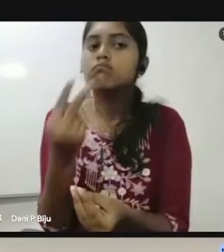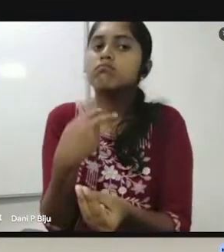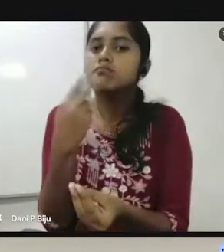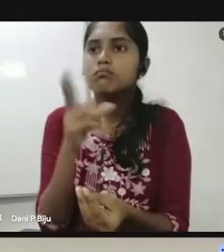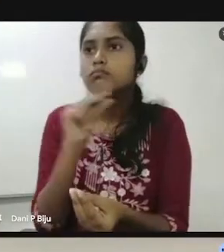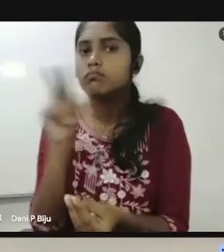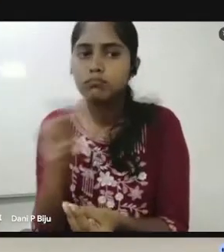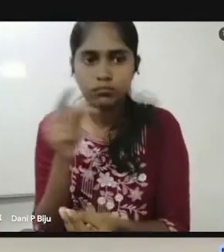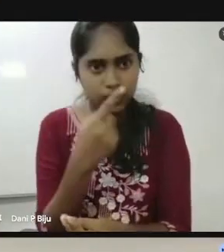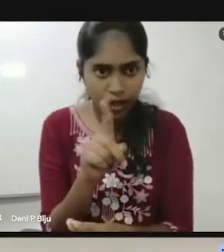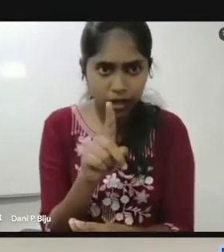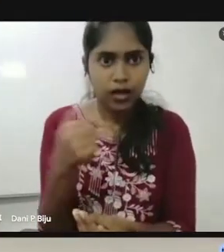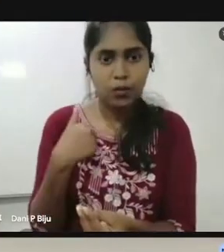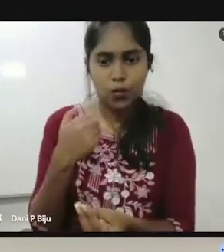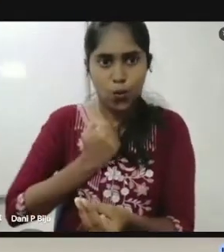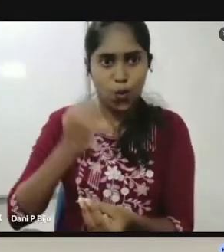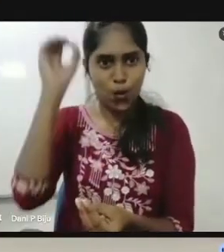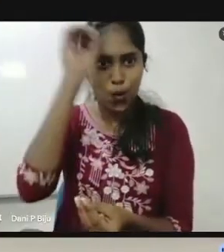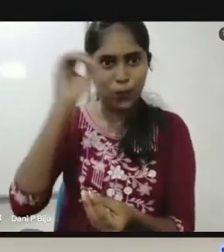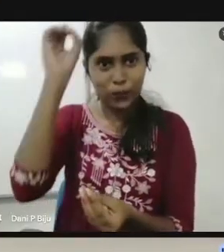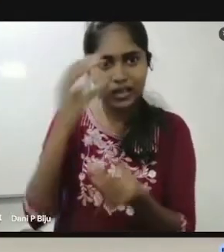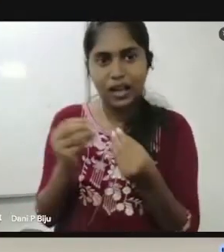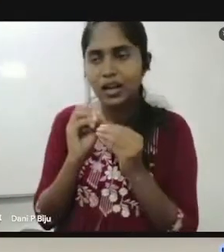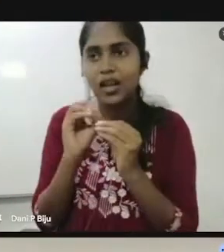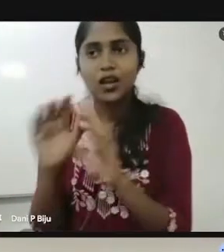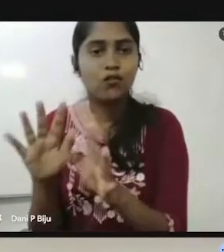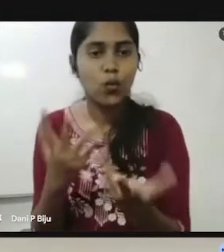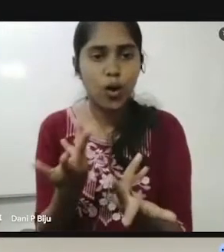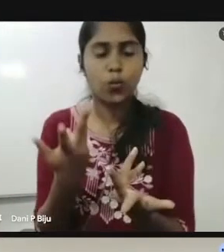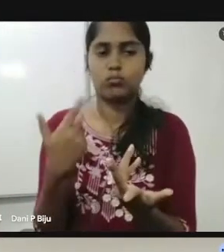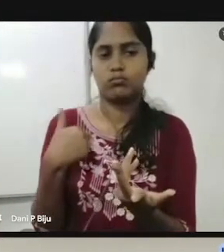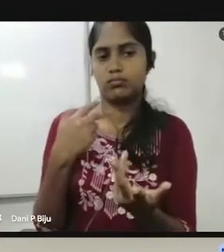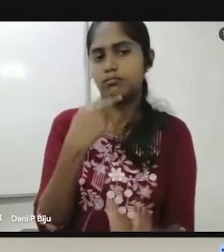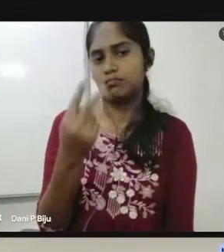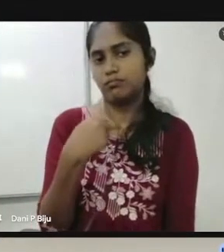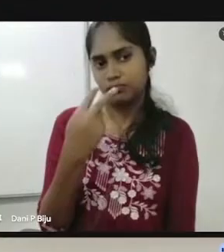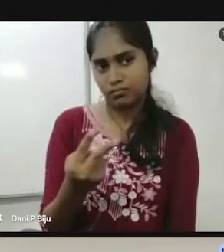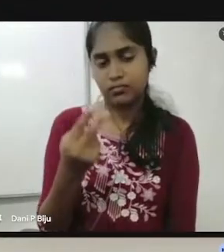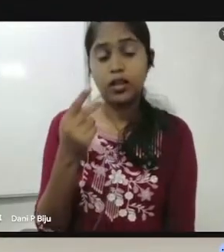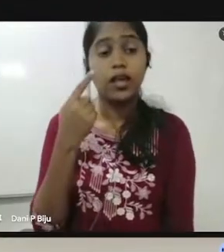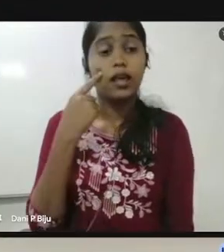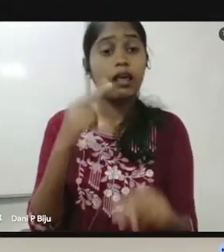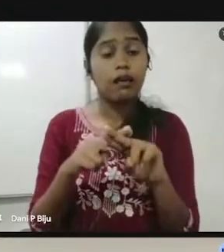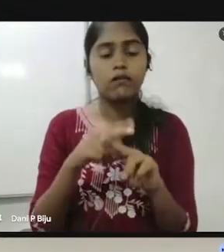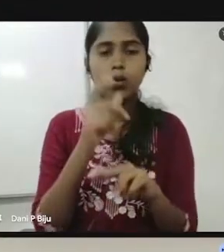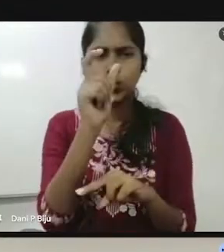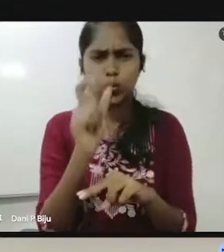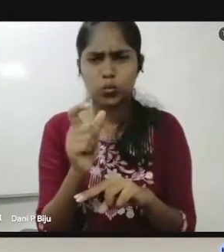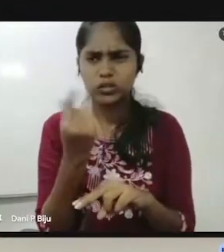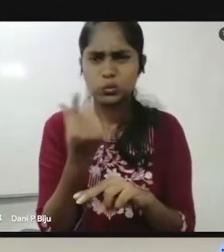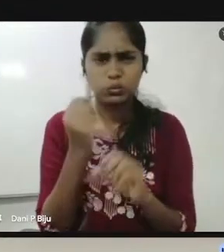നമ്മളുടെ ആശയങ്ങളെ വേറൊരാളിലേക്ക് എത്തിക്കുന്നത്. അപ്പോൾ വാക്കുകളില്ലാത്ത ഒരാള്, പറ്റാത്ത ഒരാൾക്ക് ഈ വാക്കുകളെ റെപ്രസെന്റ്